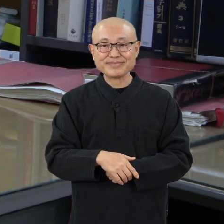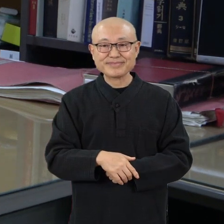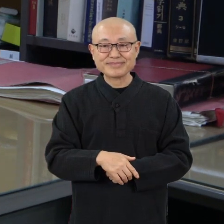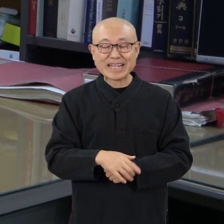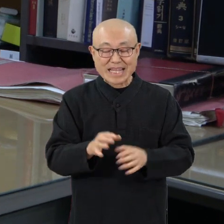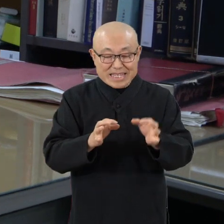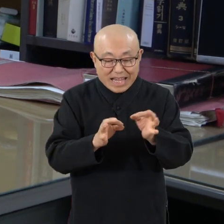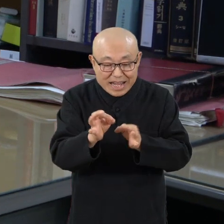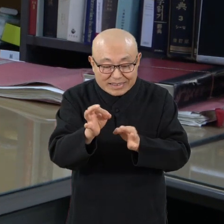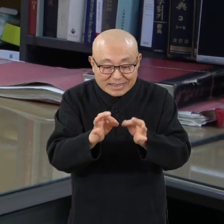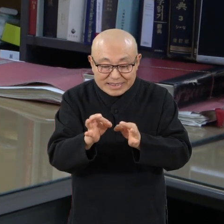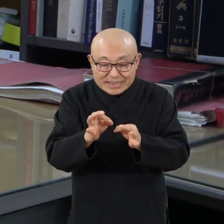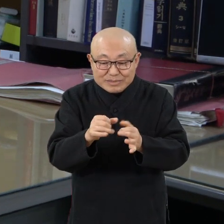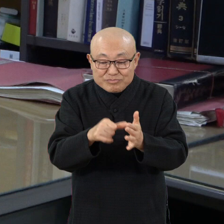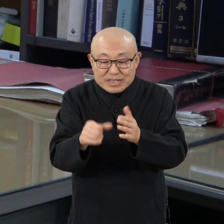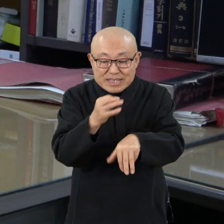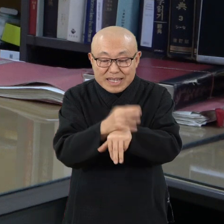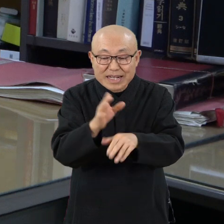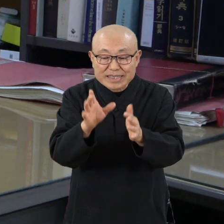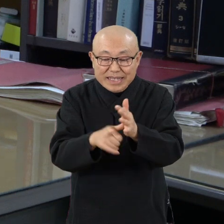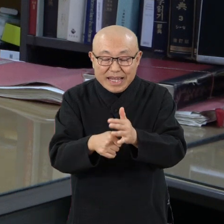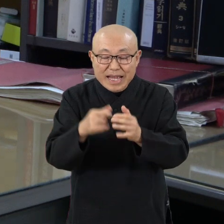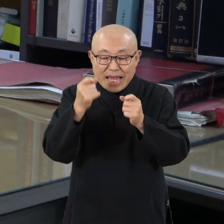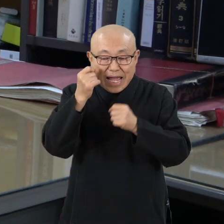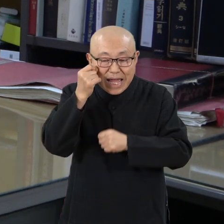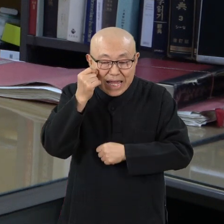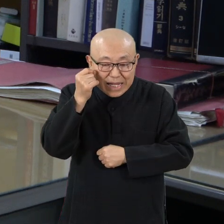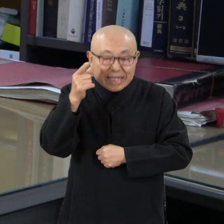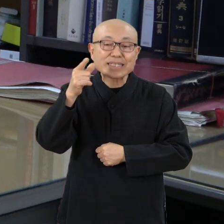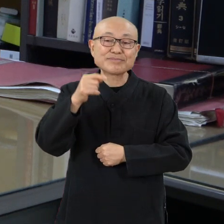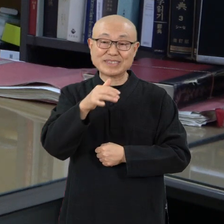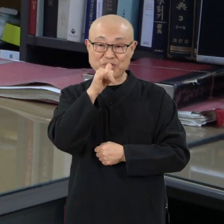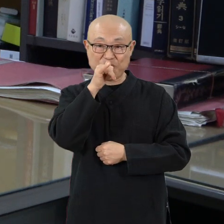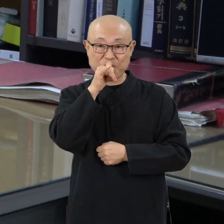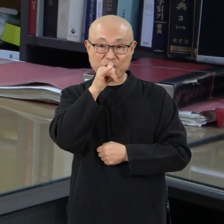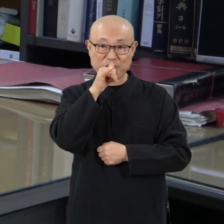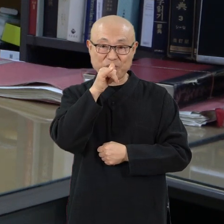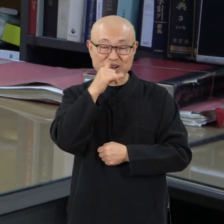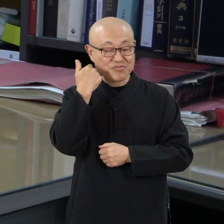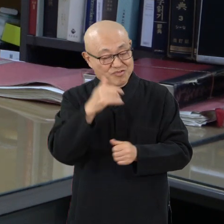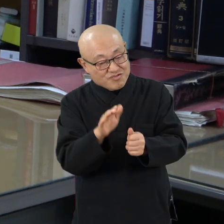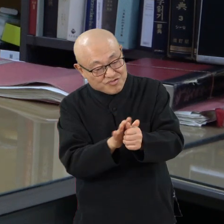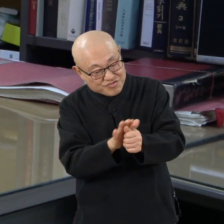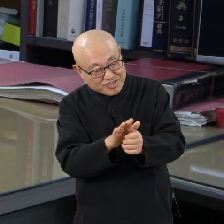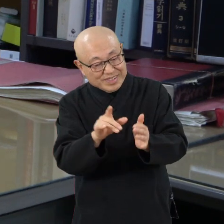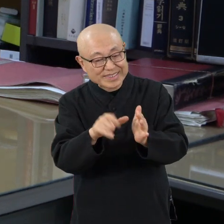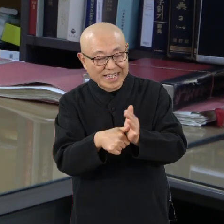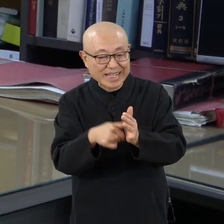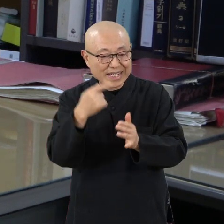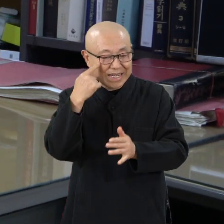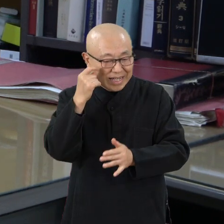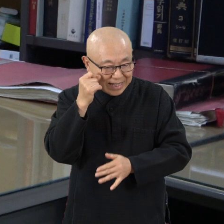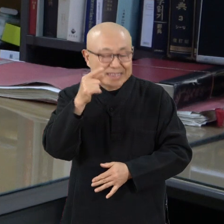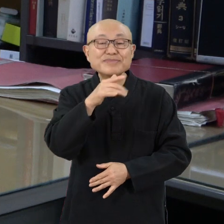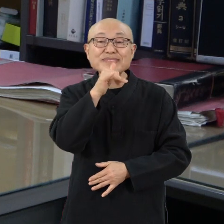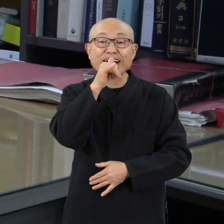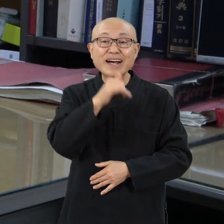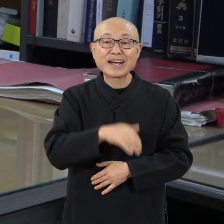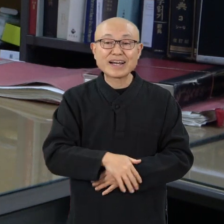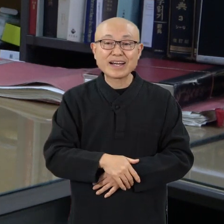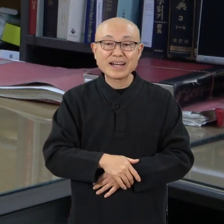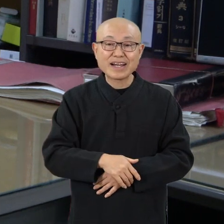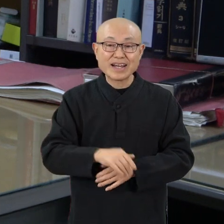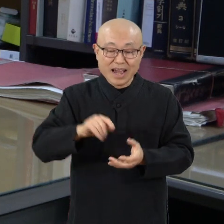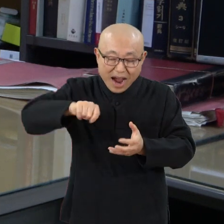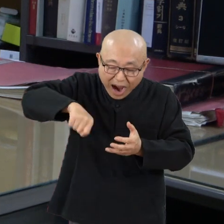보러 가는 데 있고 남을 위해서 마음을 다하는 데 있고 정말 평범하게 일상 속에 밥 한